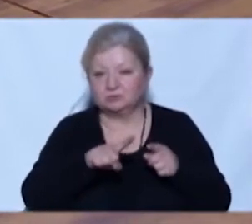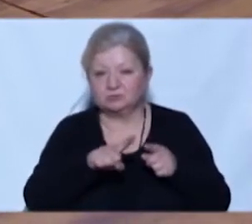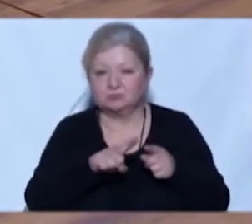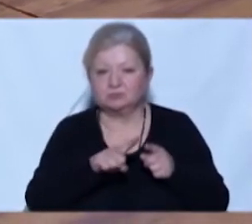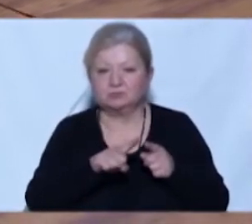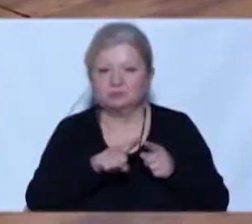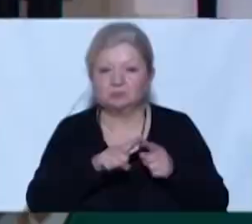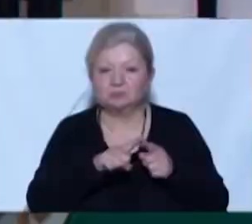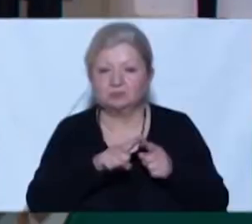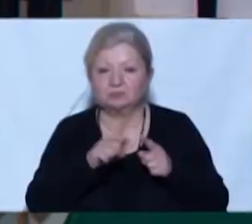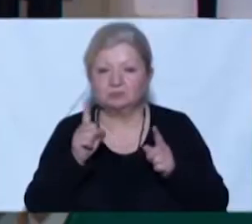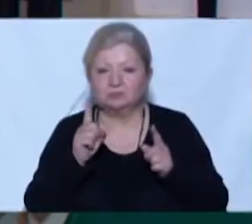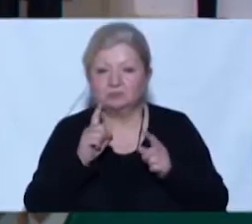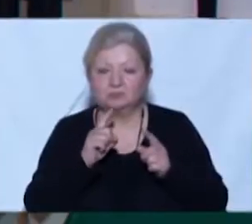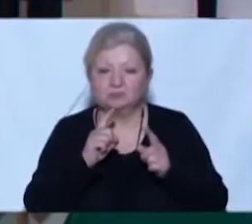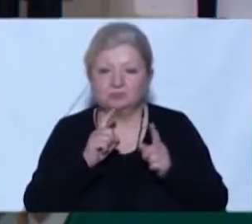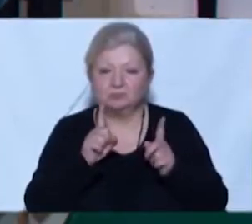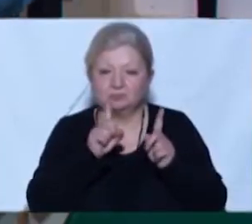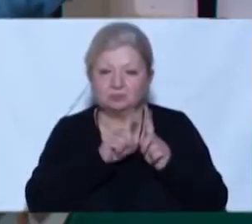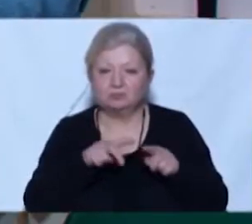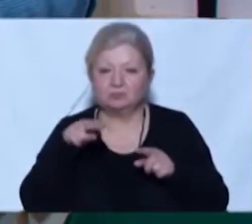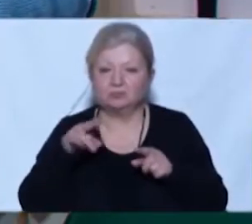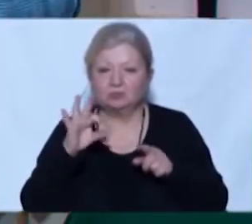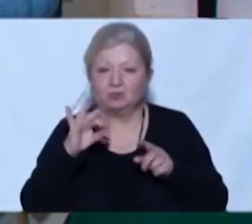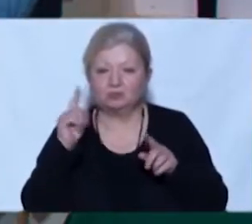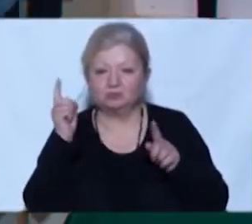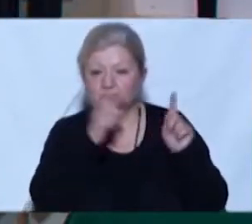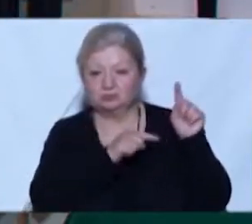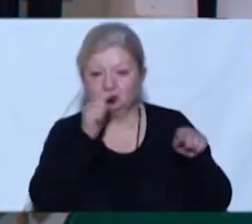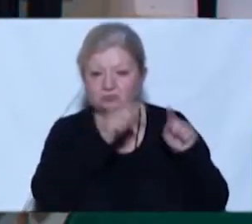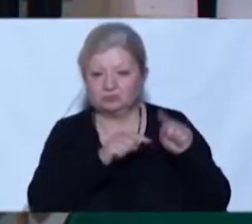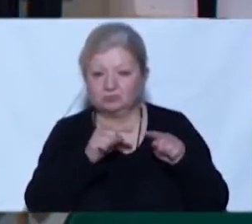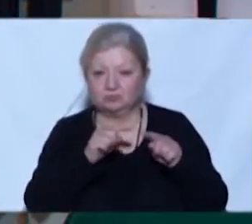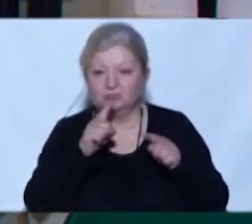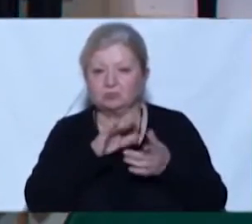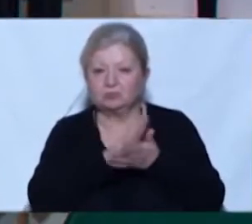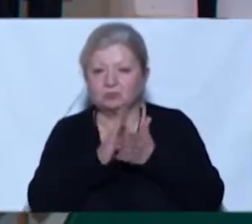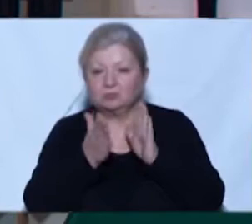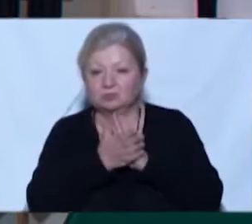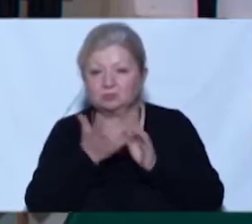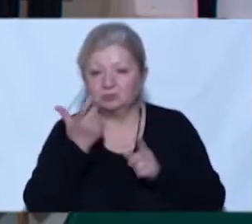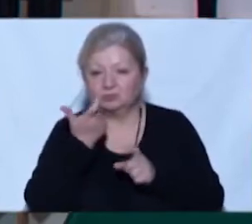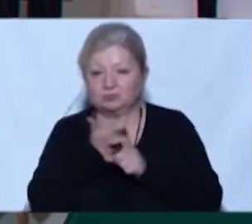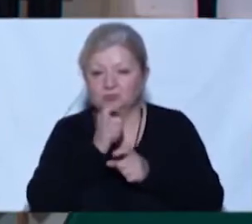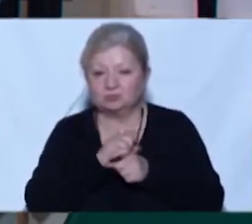ფეხი ასევე პორტუგალიელებმაც. სიტუაცია იმდენად გამწვავდა, რომ